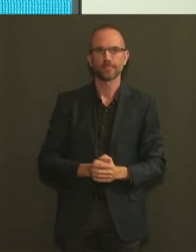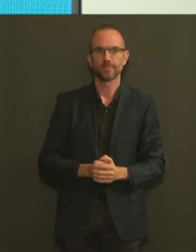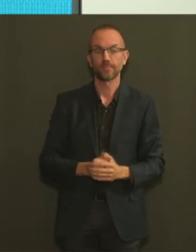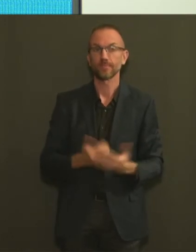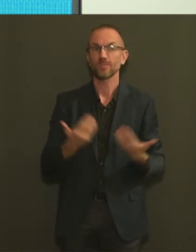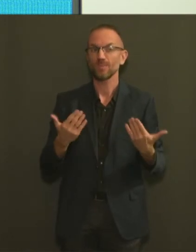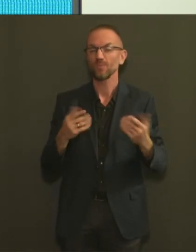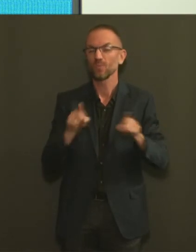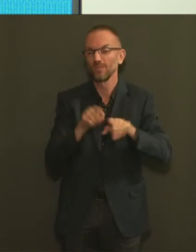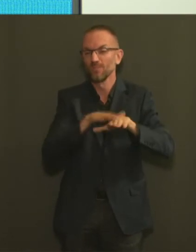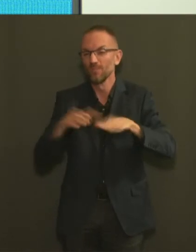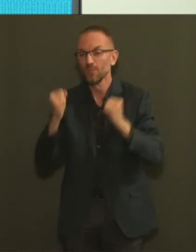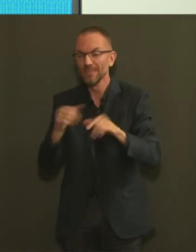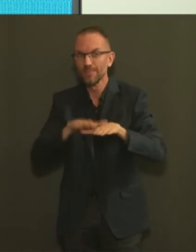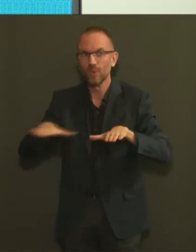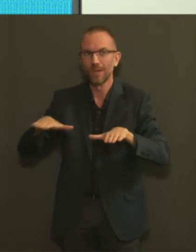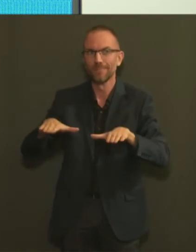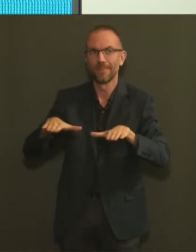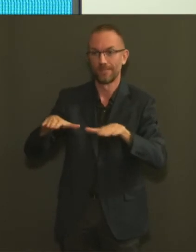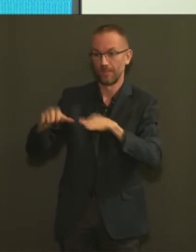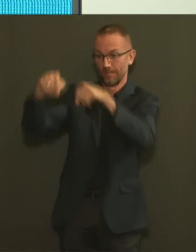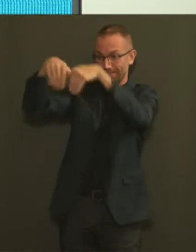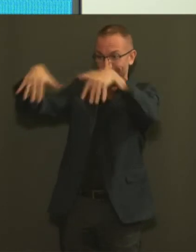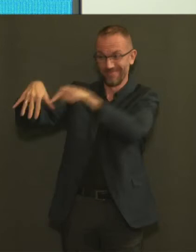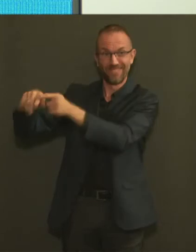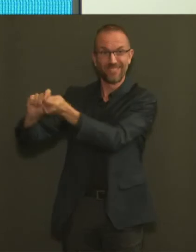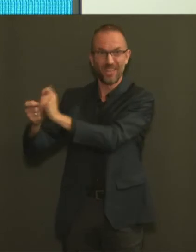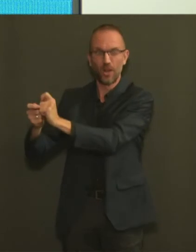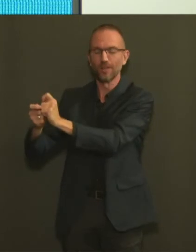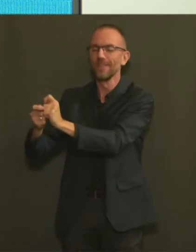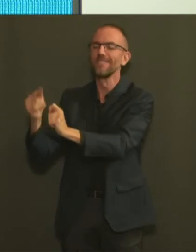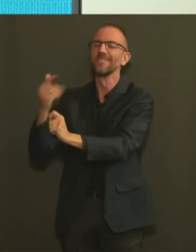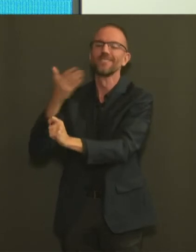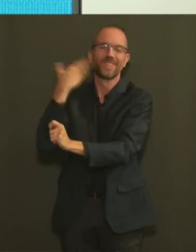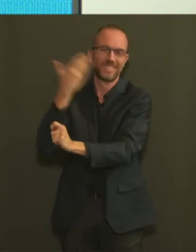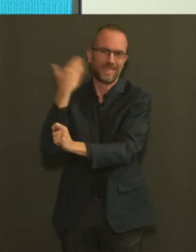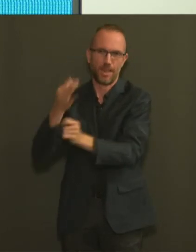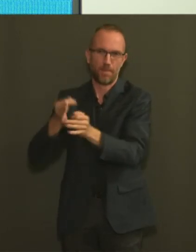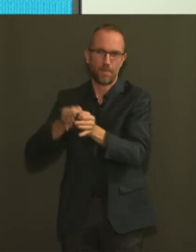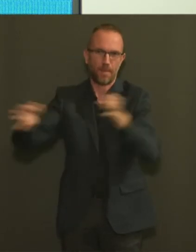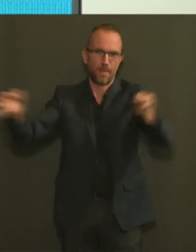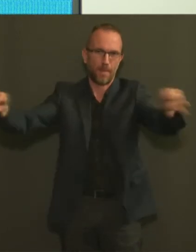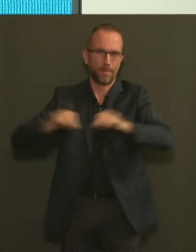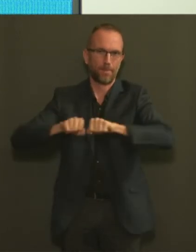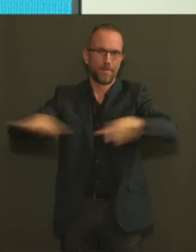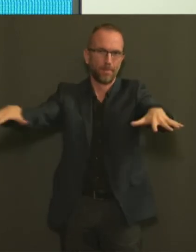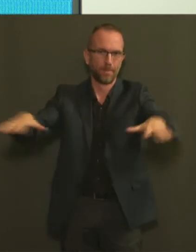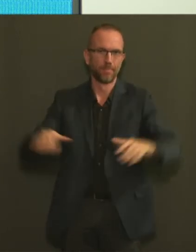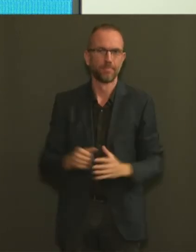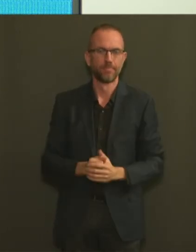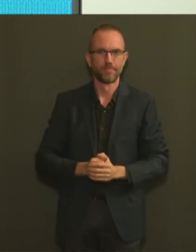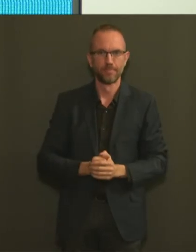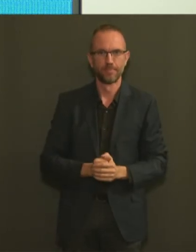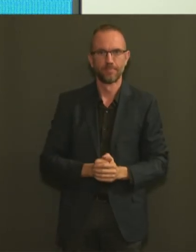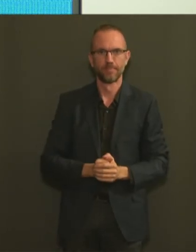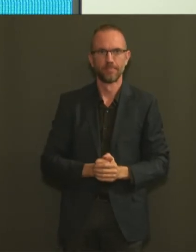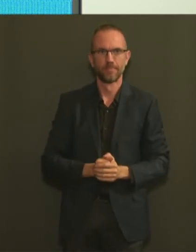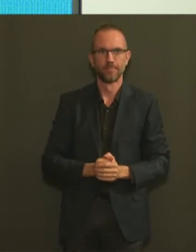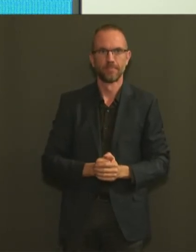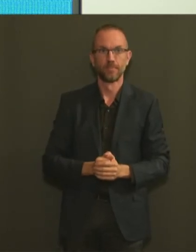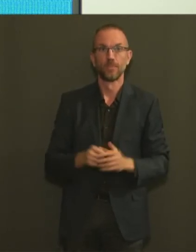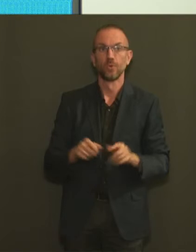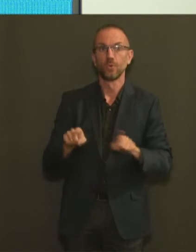variantes peuvent plus de transmettre plus facilement être plus facilement infectieuses pour quelqu'un cette